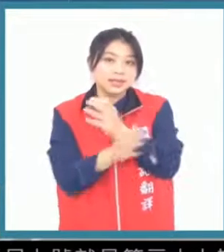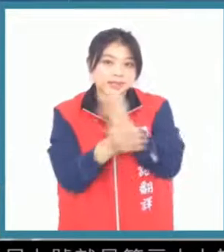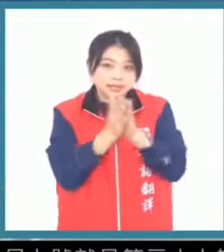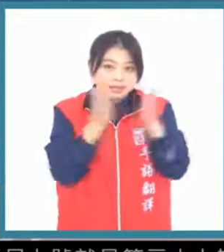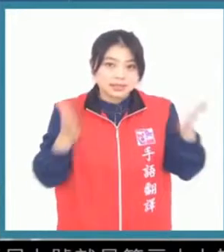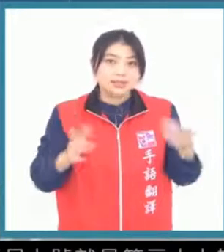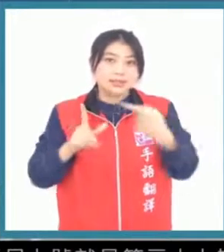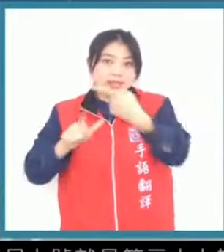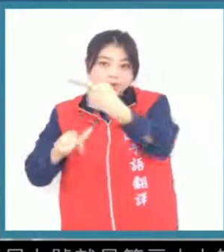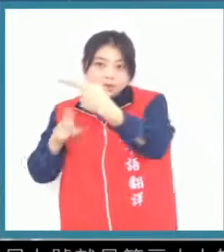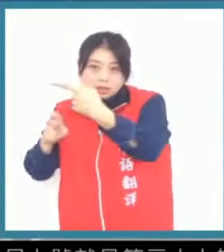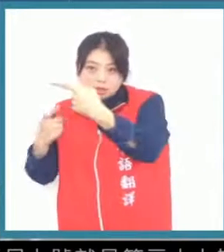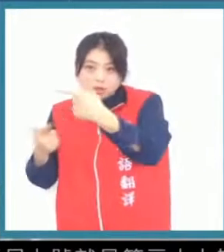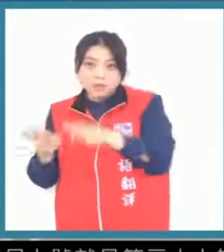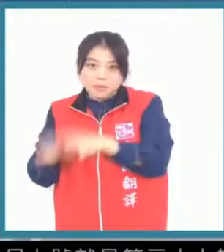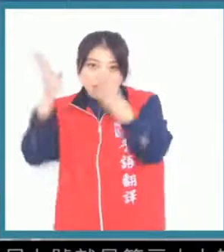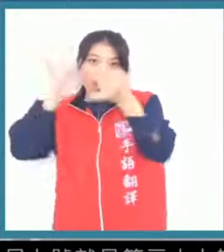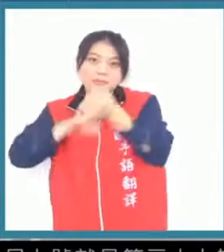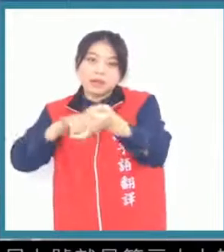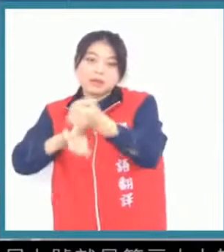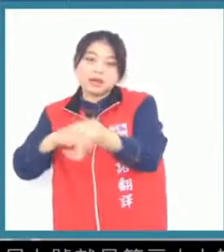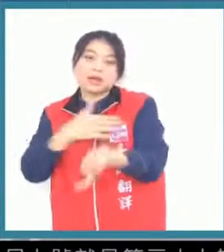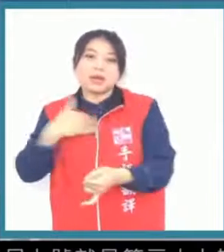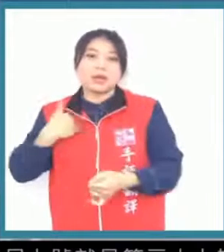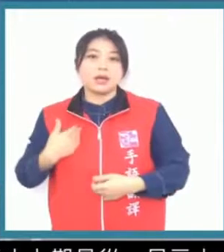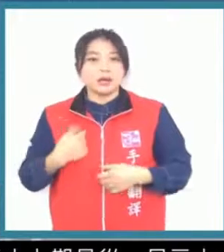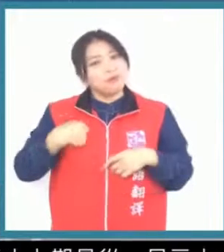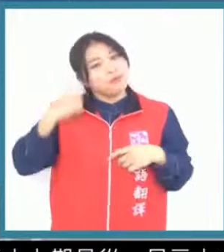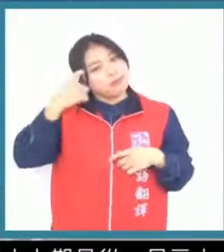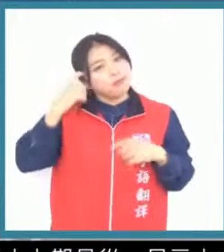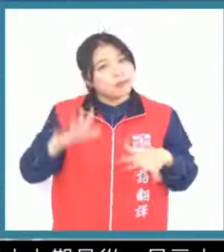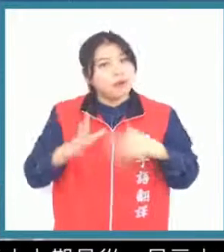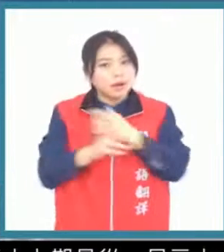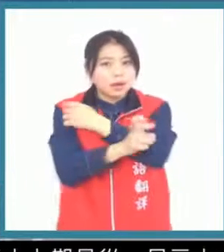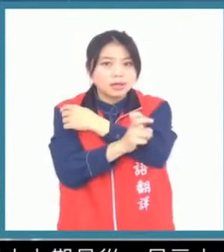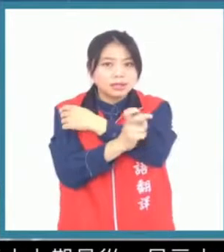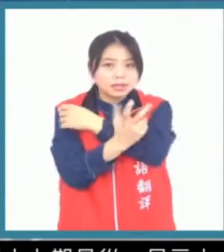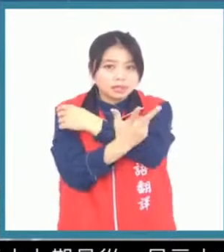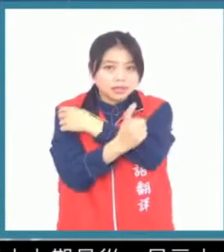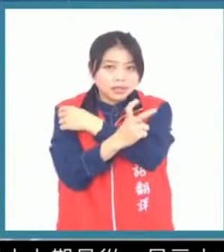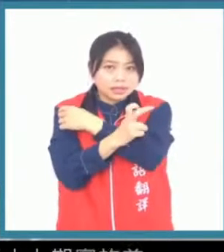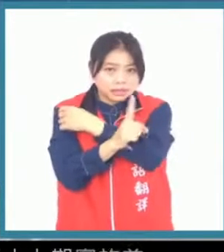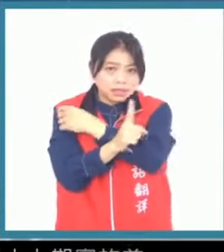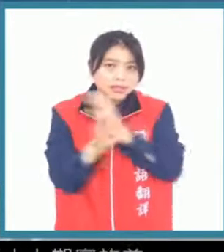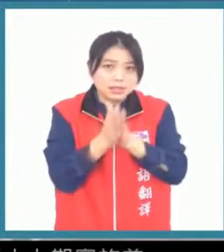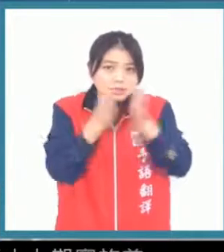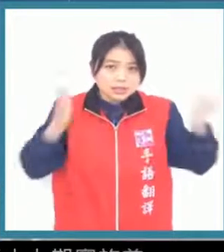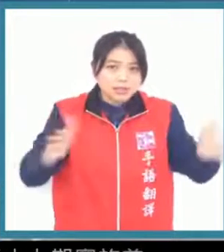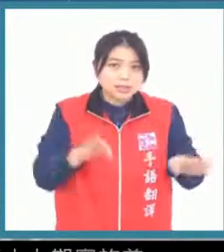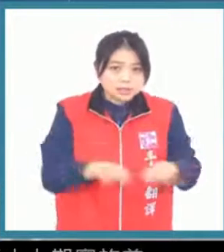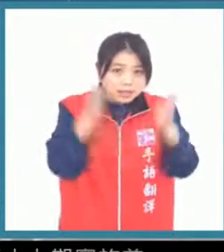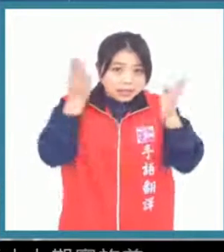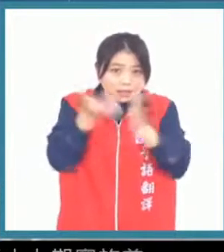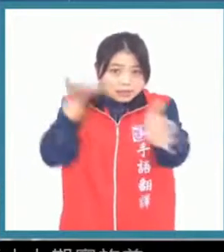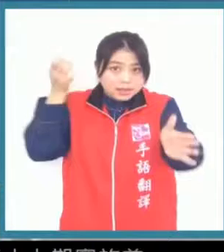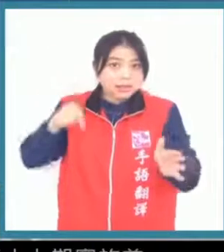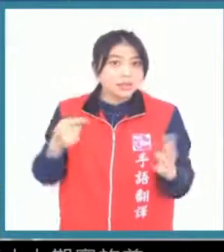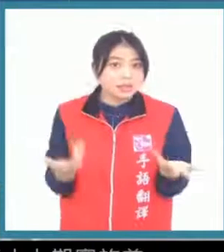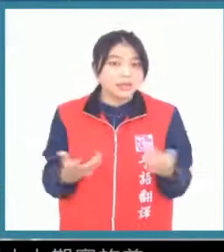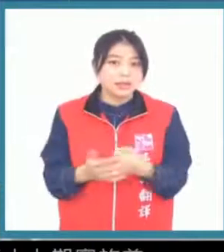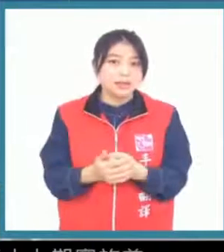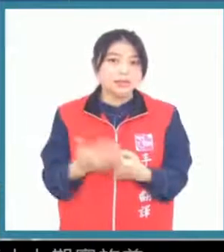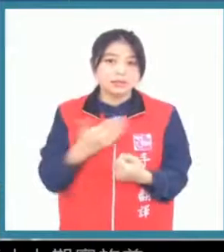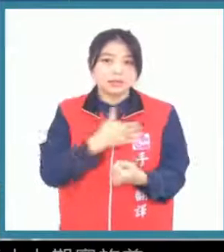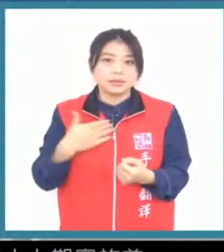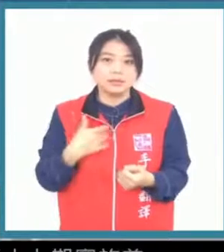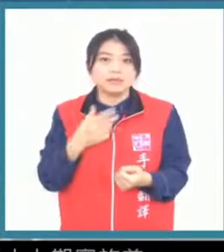约。那 我想在27期实施前我想我们利用中间的这个春节